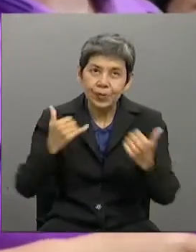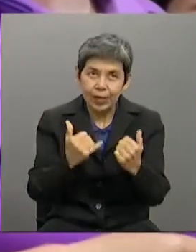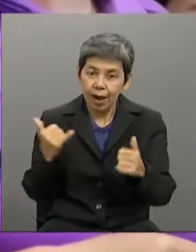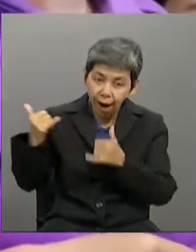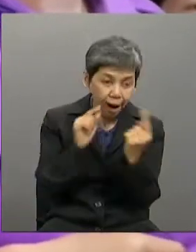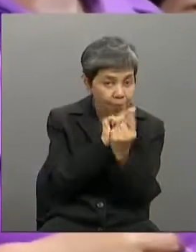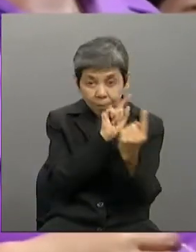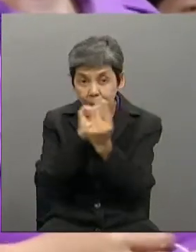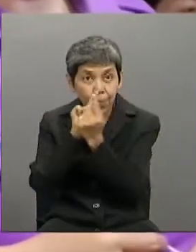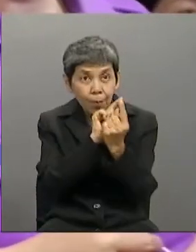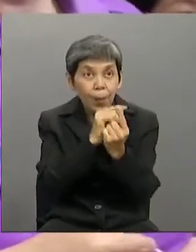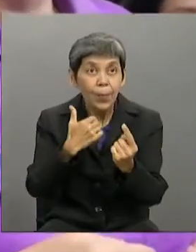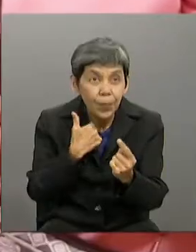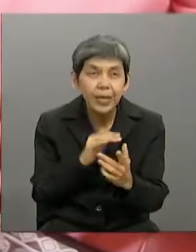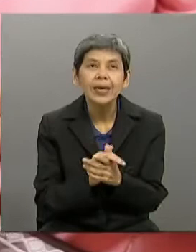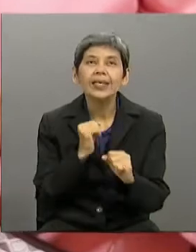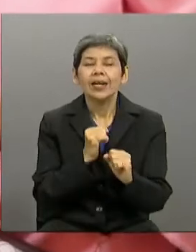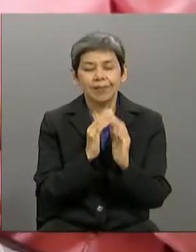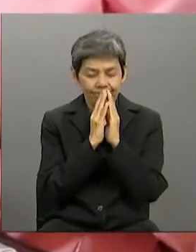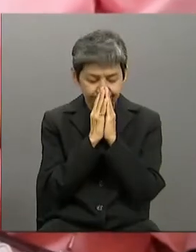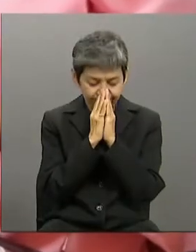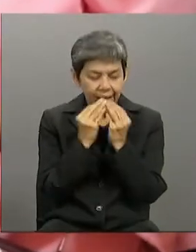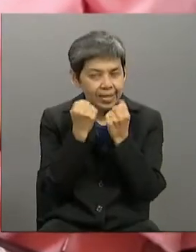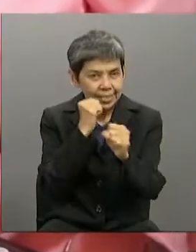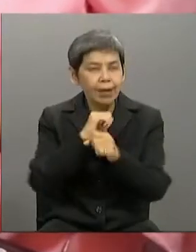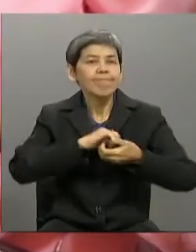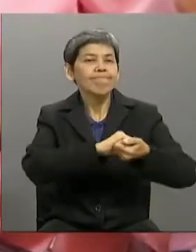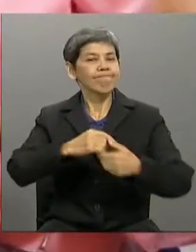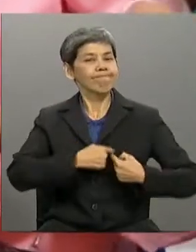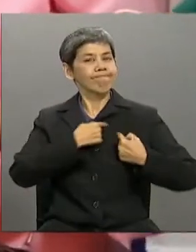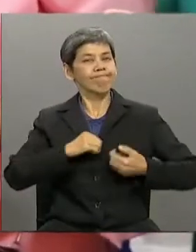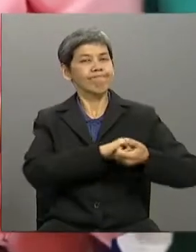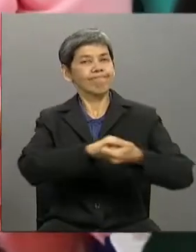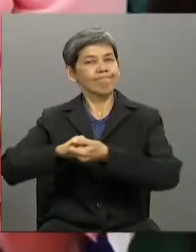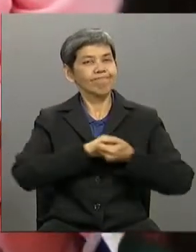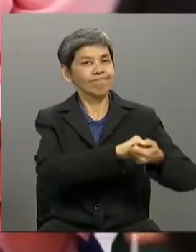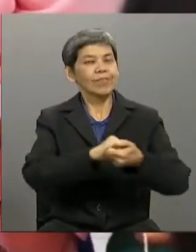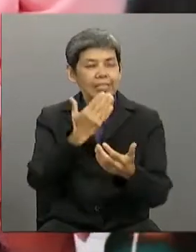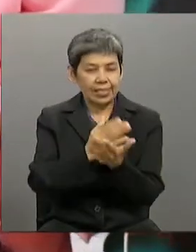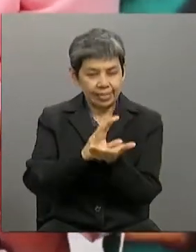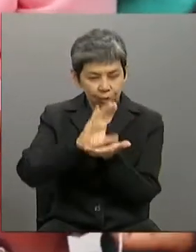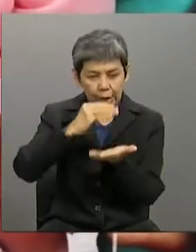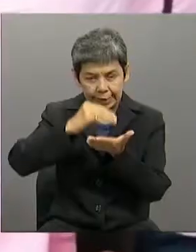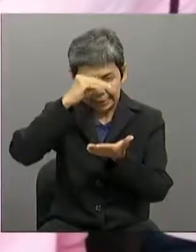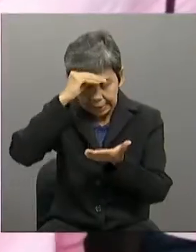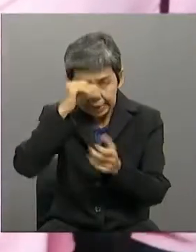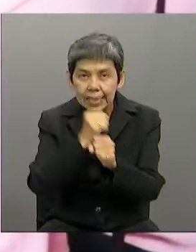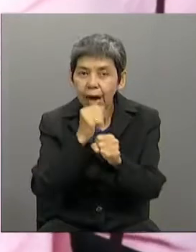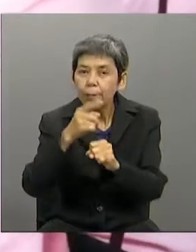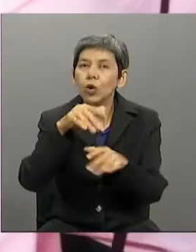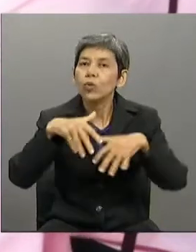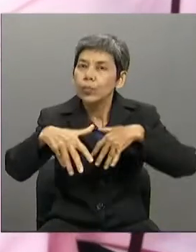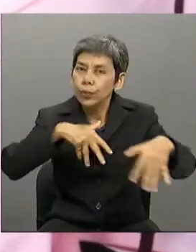าเจอกันอีกครั้งพร้อมพลังความศรัทธาและความสามัคคีได้หลอมรวมเป็นหนึ่งกองทุนการศึกษาเพื่อประโยชน์ของชุมช